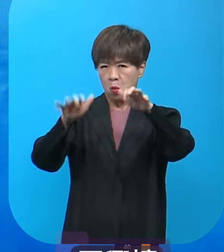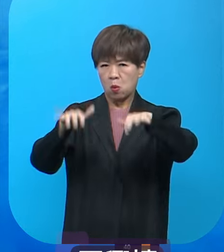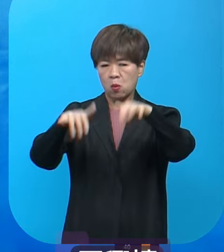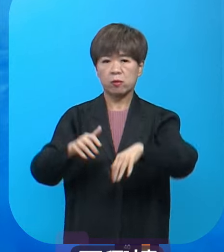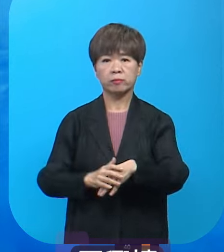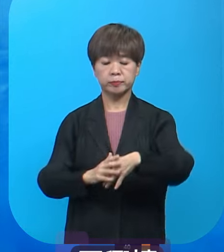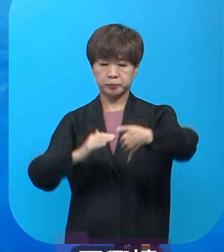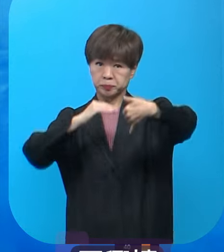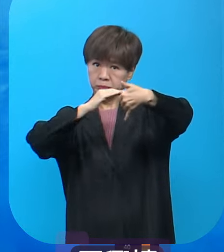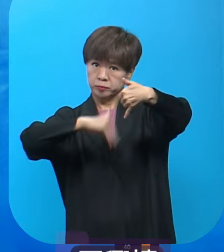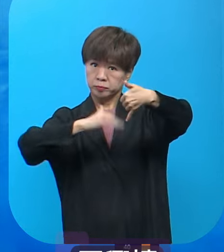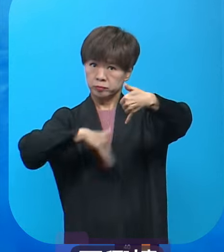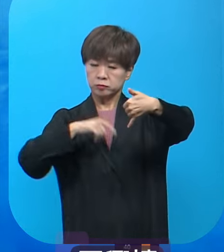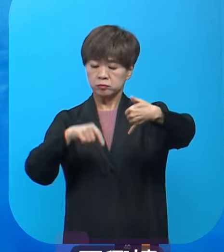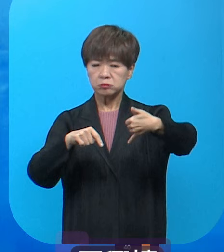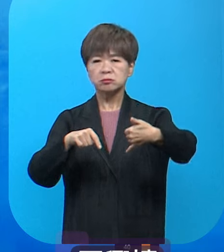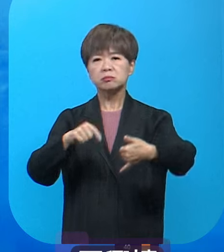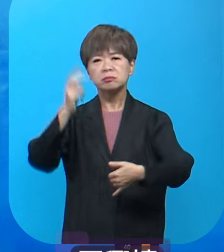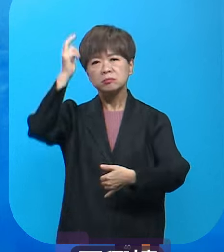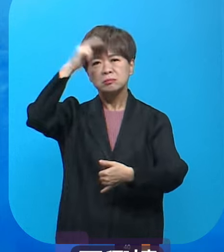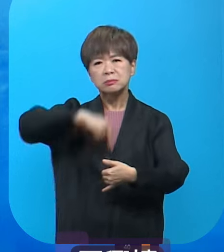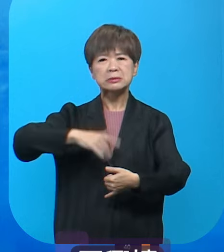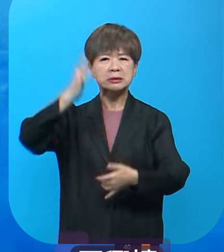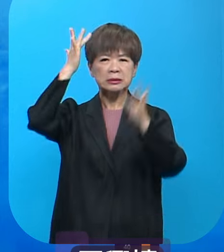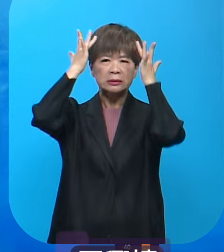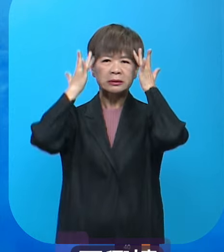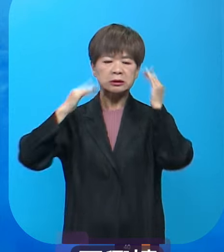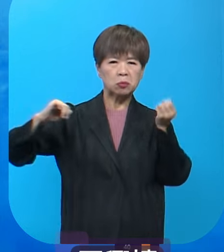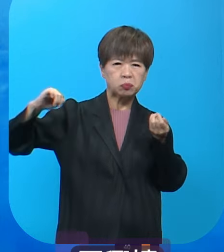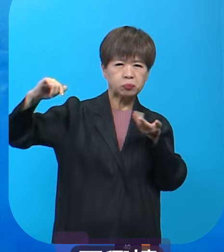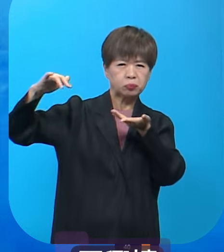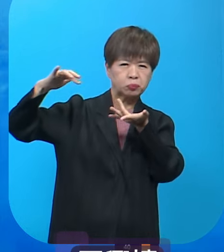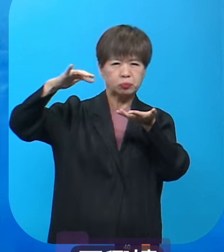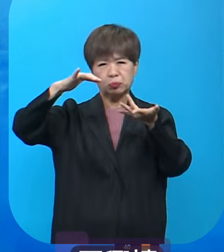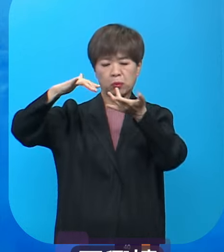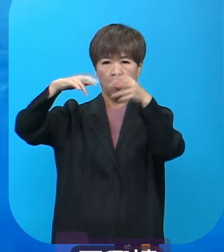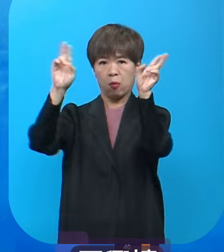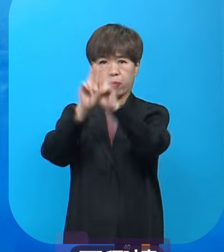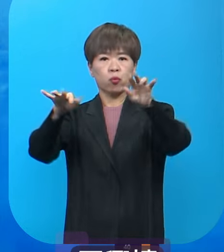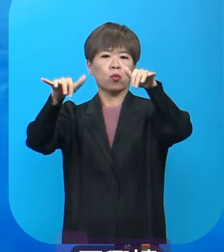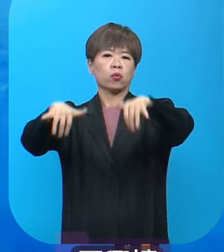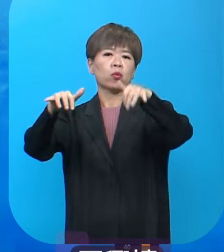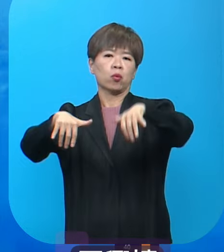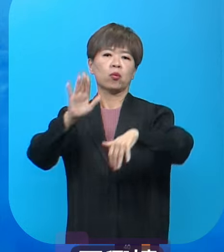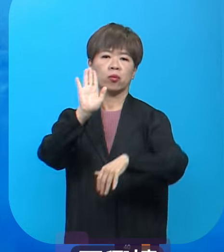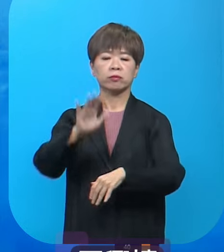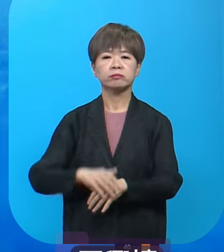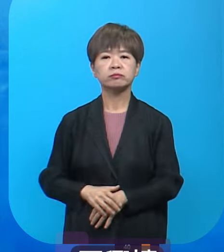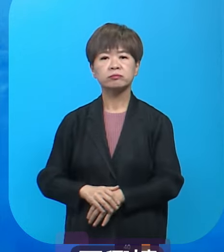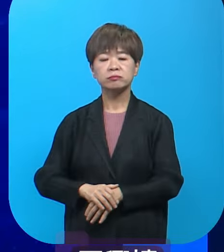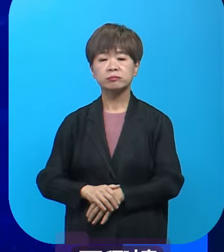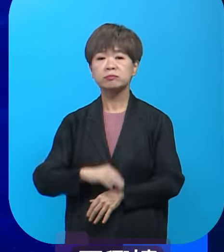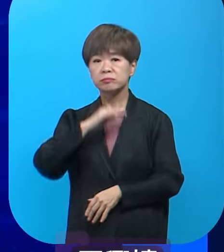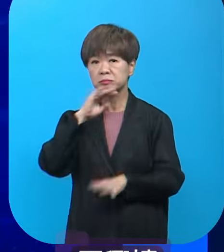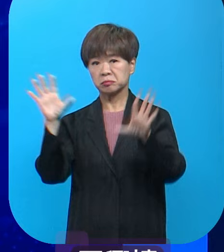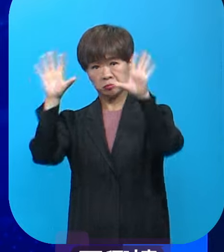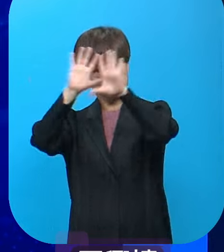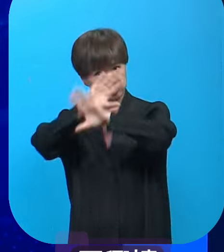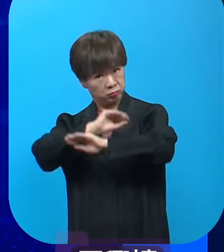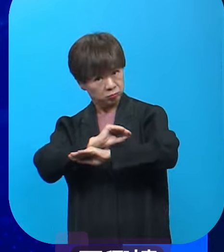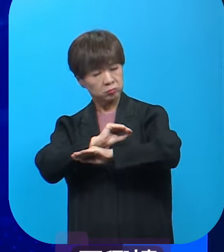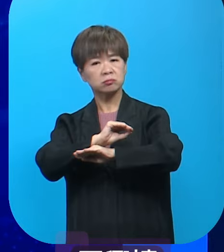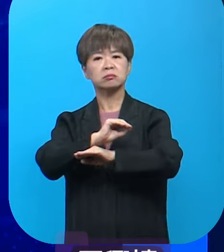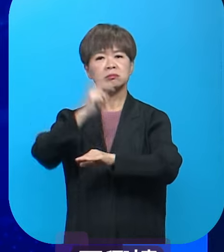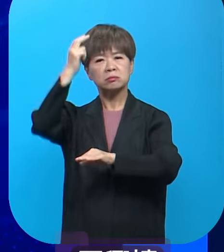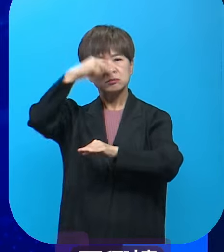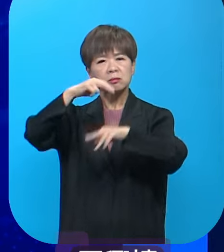而南部地区则是受到午后热对流的影响，有一些午后雷阵雨，而预计到了今天的晚间之后，午